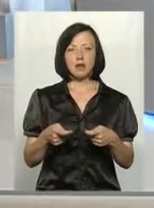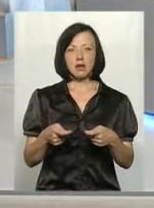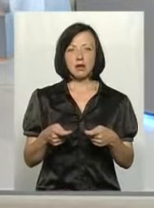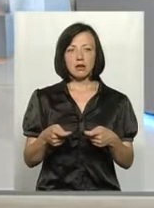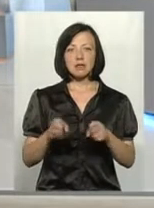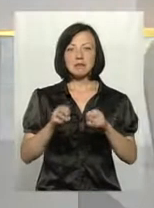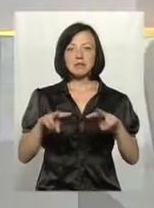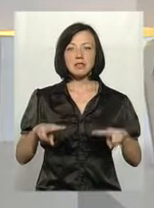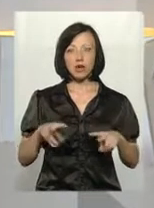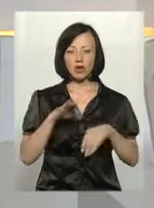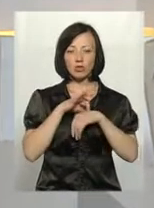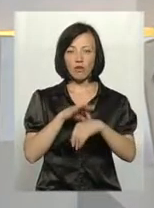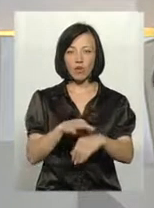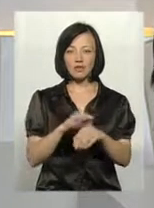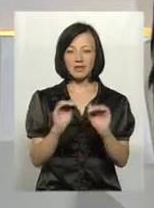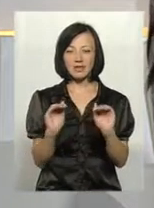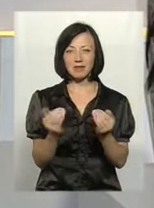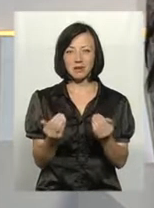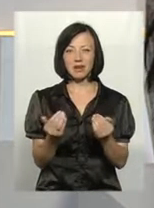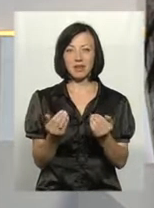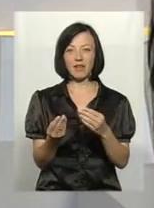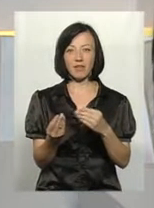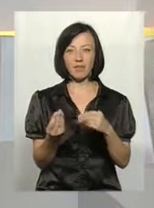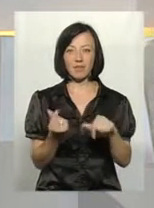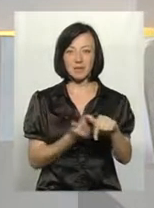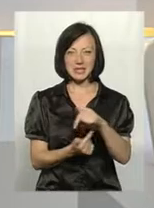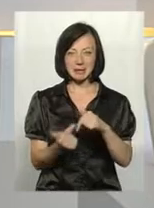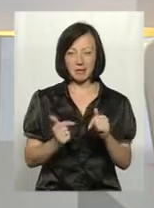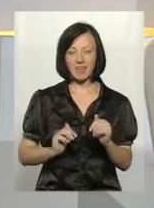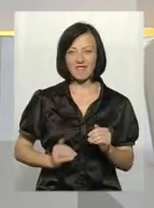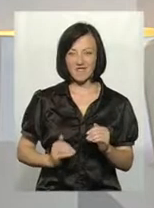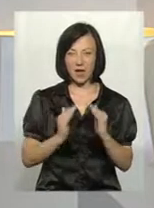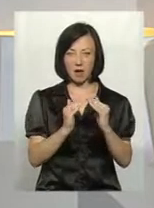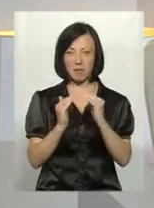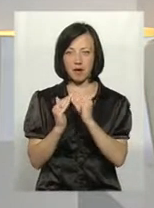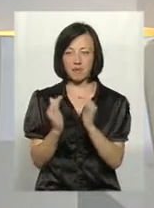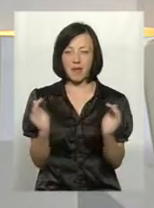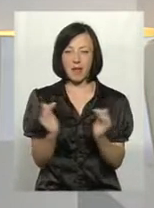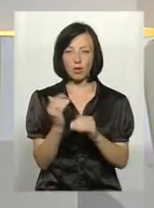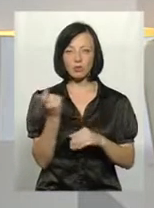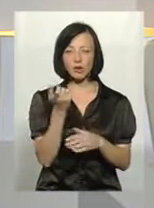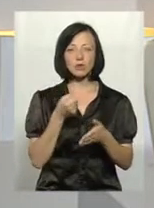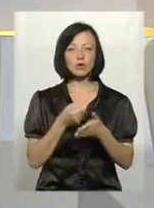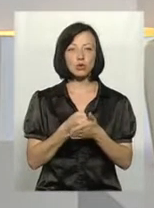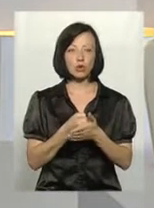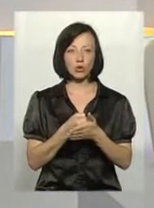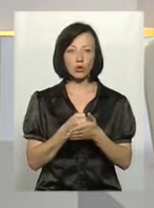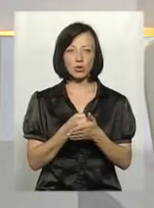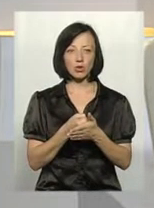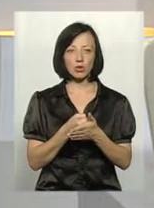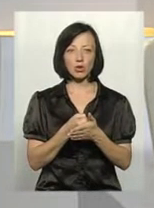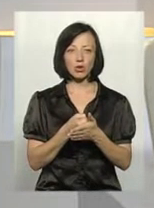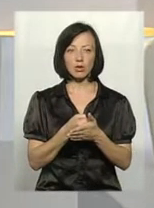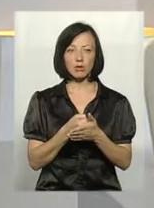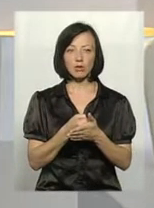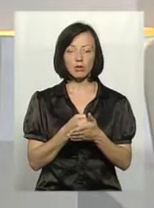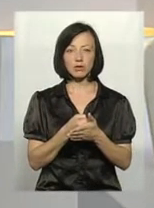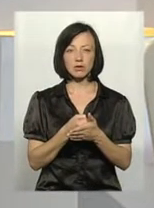дрібних аграріїв, скажімо, фермерів, невеличкі господарства до своєю